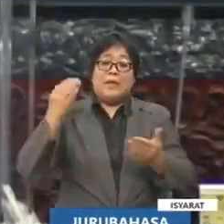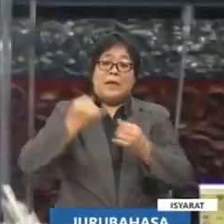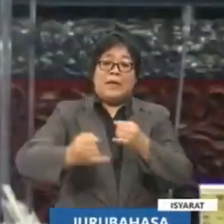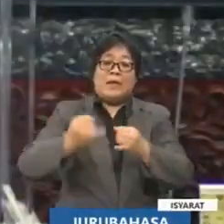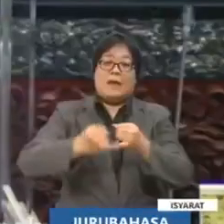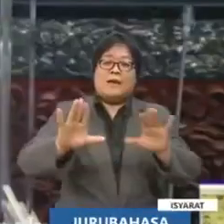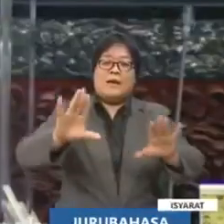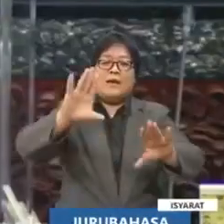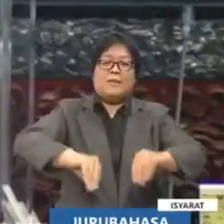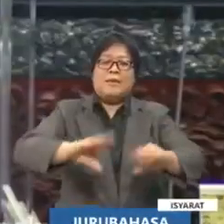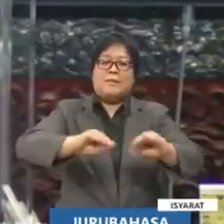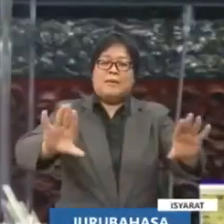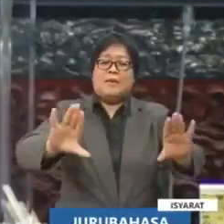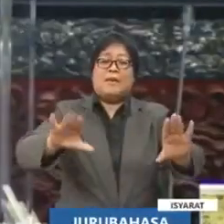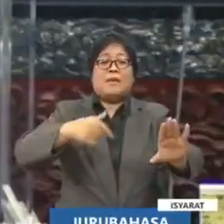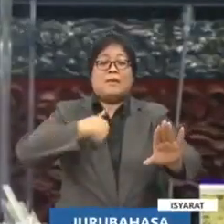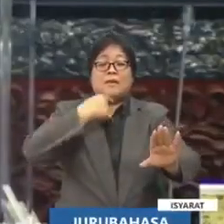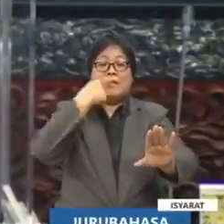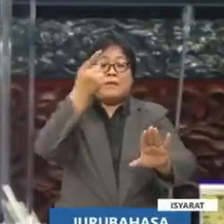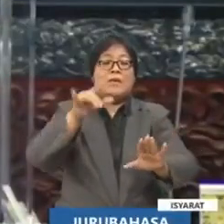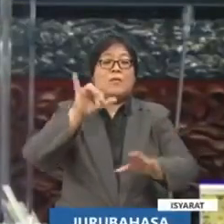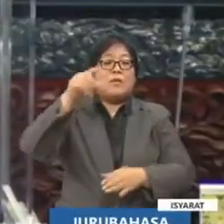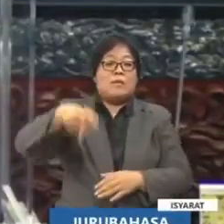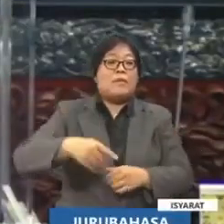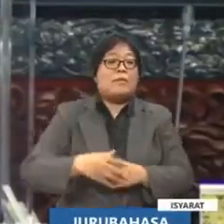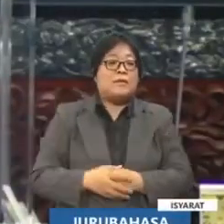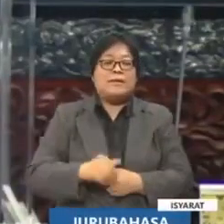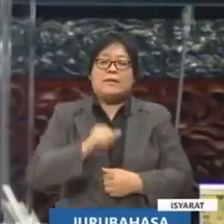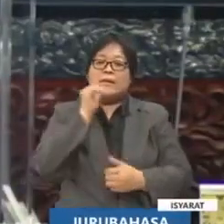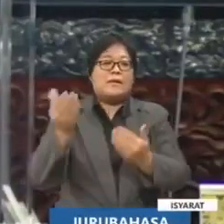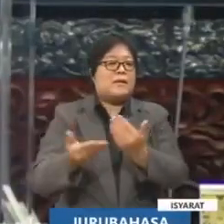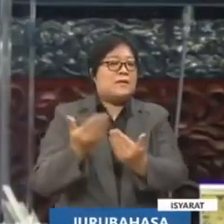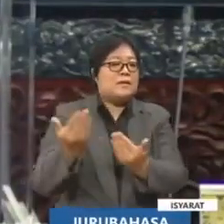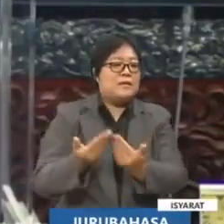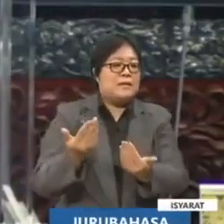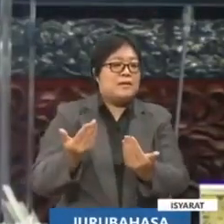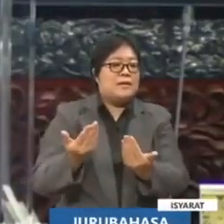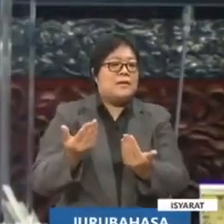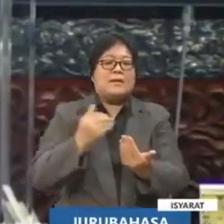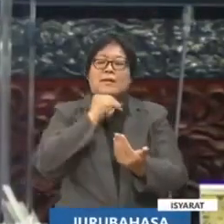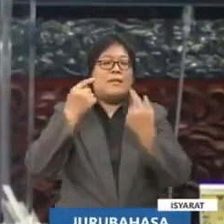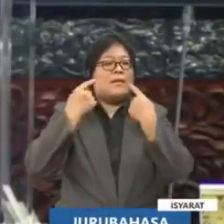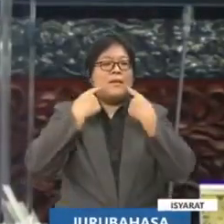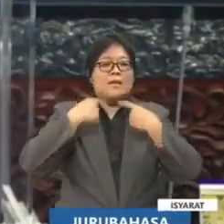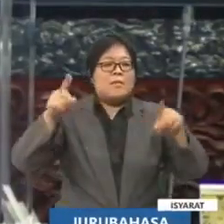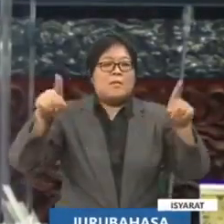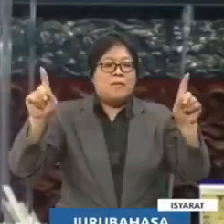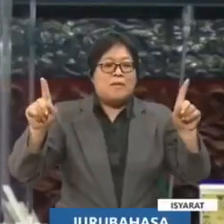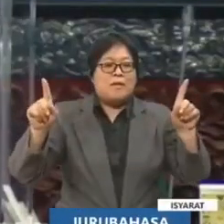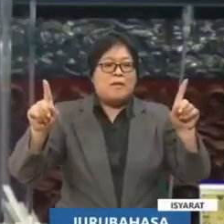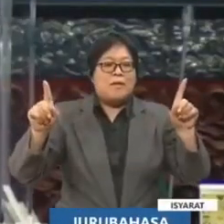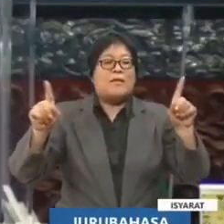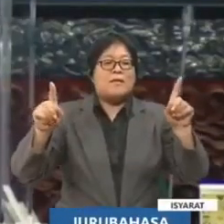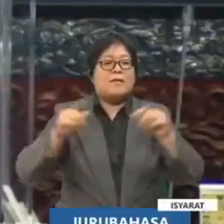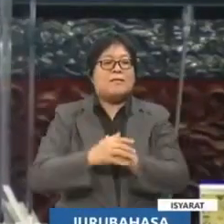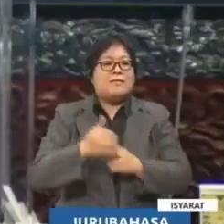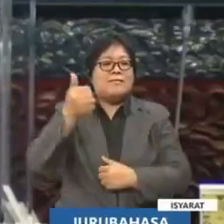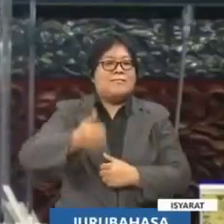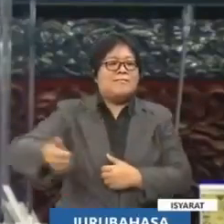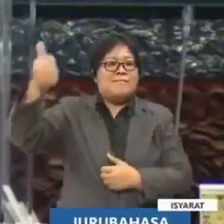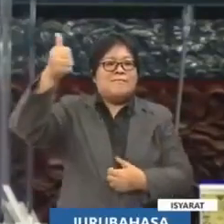Akhir kalam. Saya nak sebut ini betul. Tidak mudah dan tidak popular bagi pembesar-pembesar